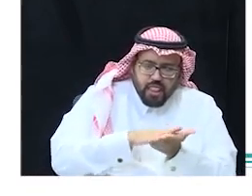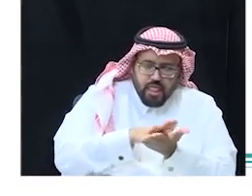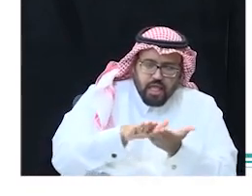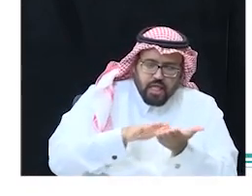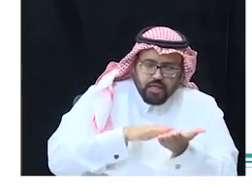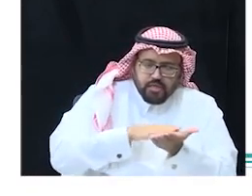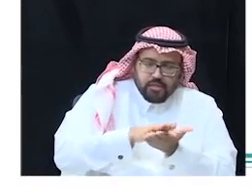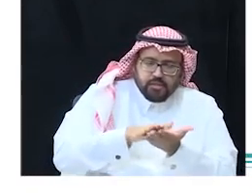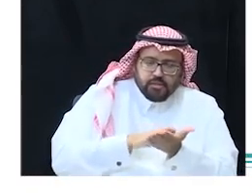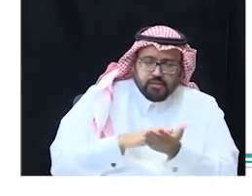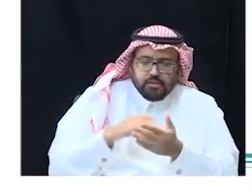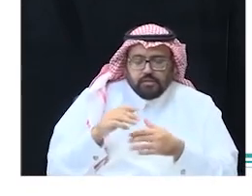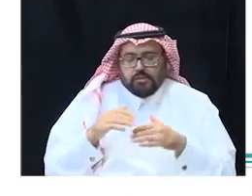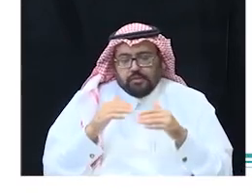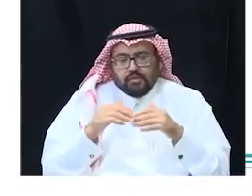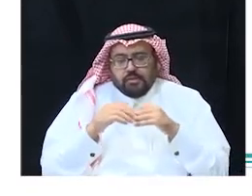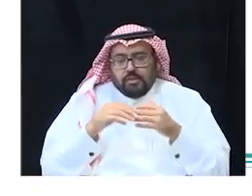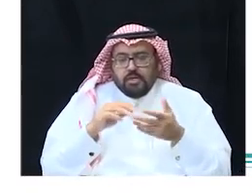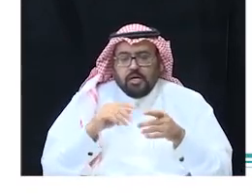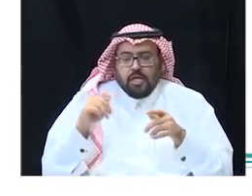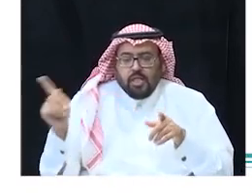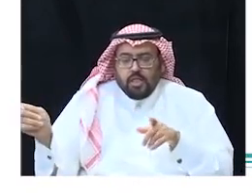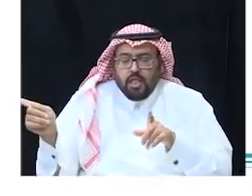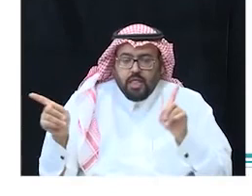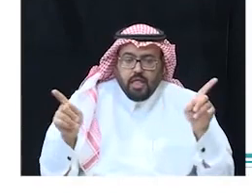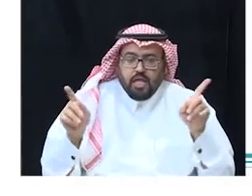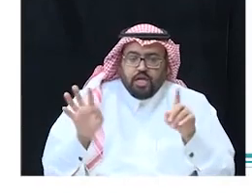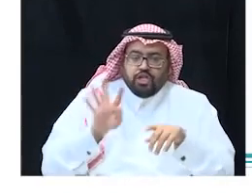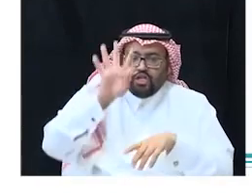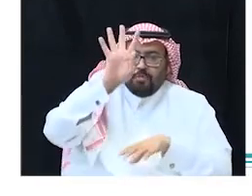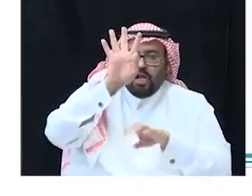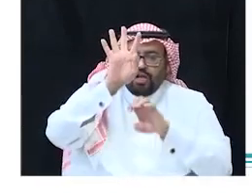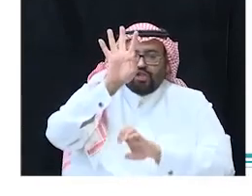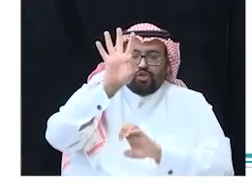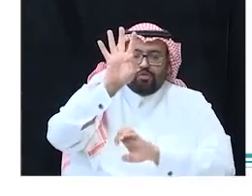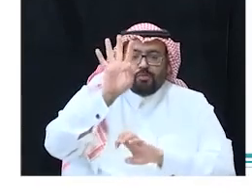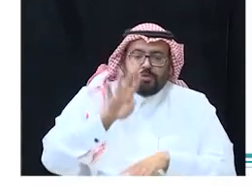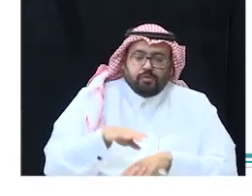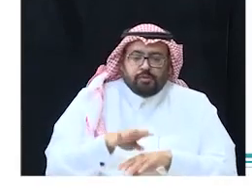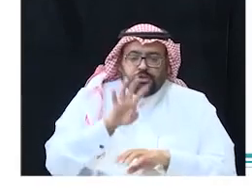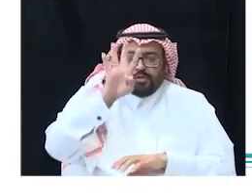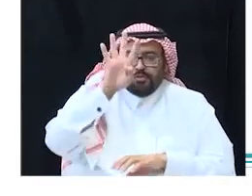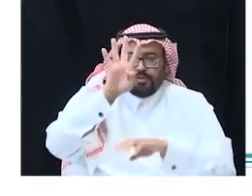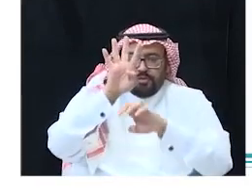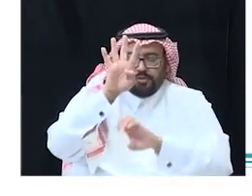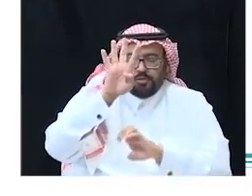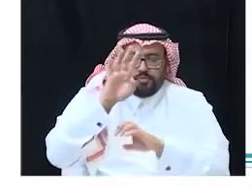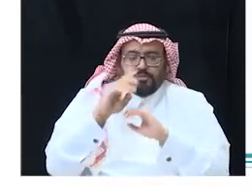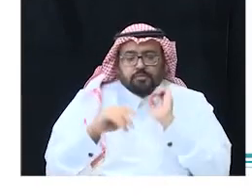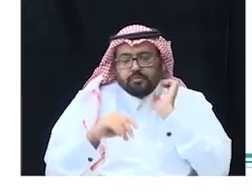الاحتكاك، ممتازين. التي تليها: طرفاء المغناطيس